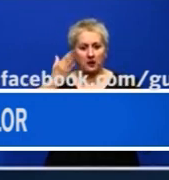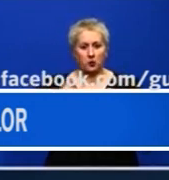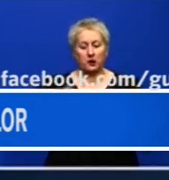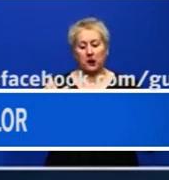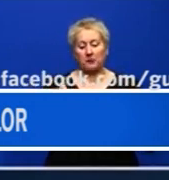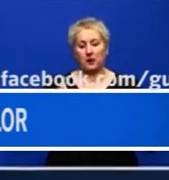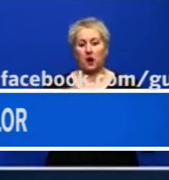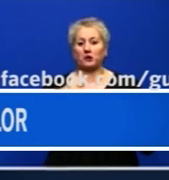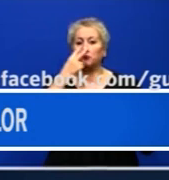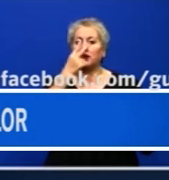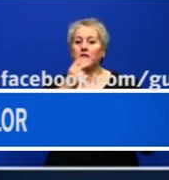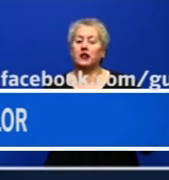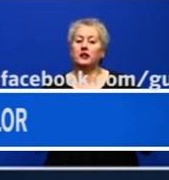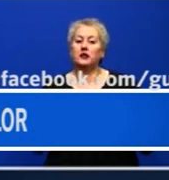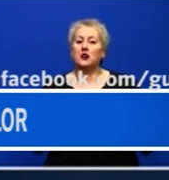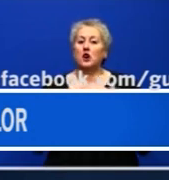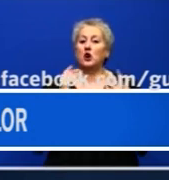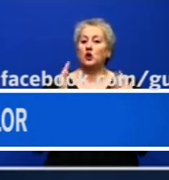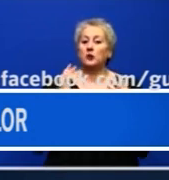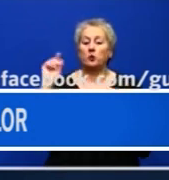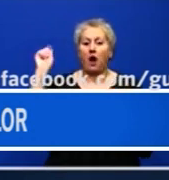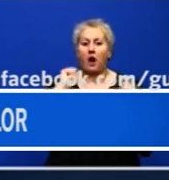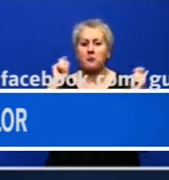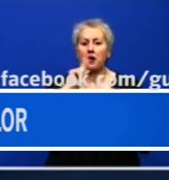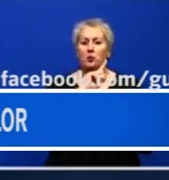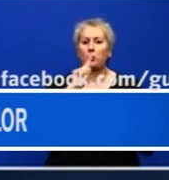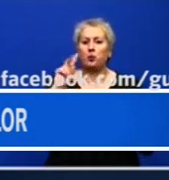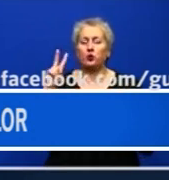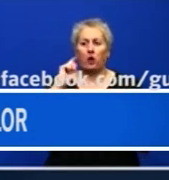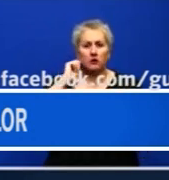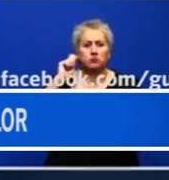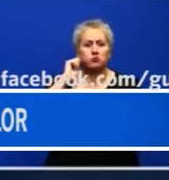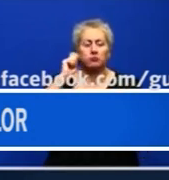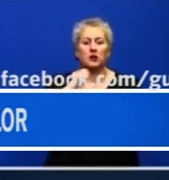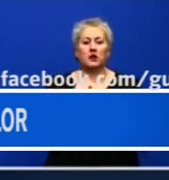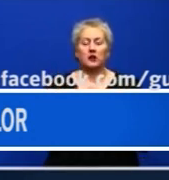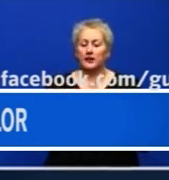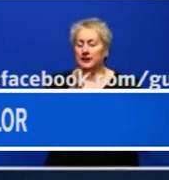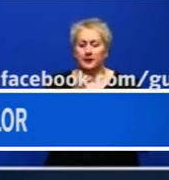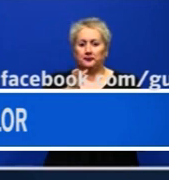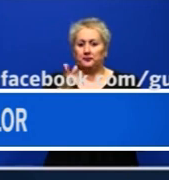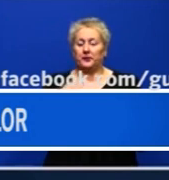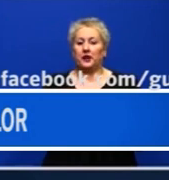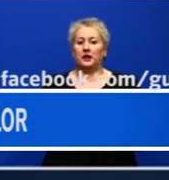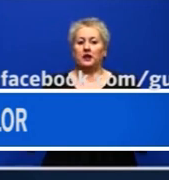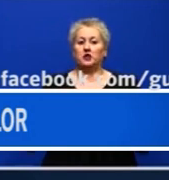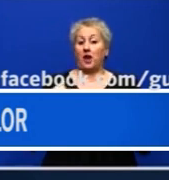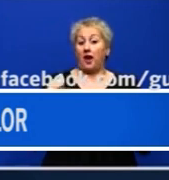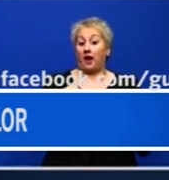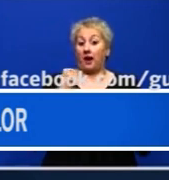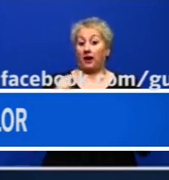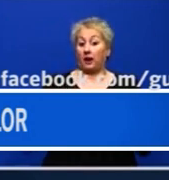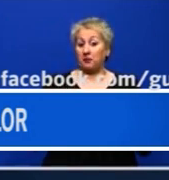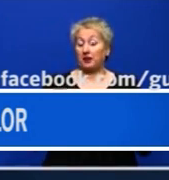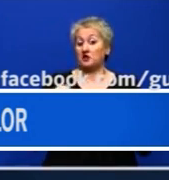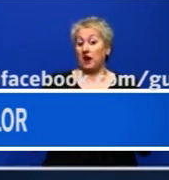perioadă privind numărul apelurilor la 112 și numărul intervențiilor efectuate de echipele de jandarmi prin